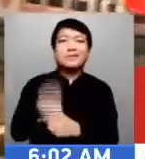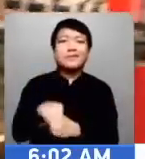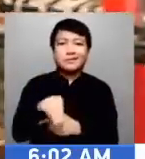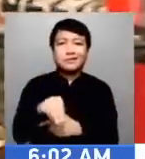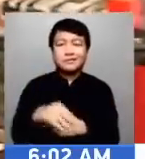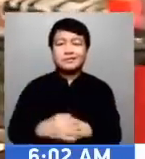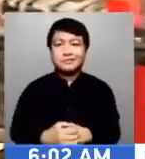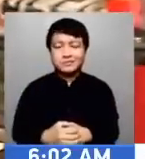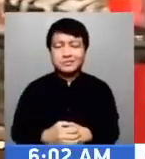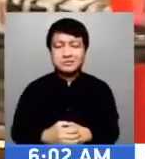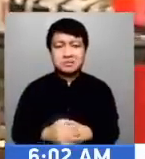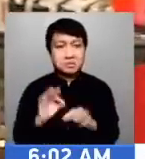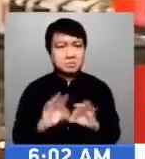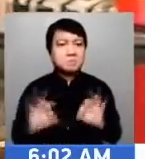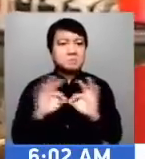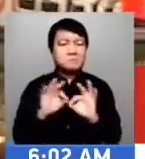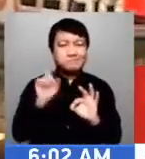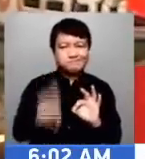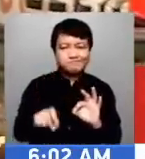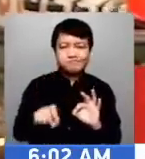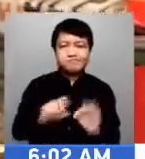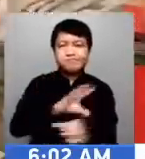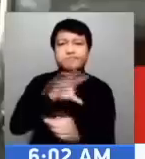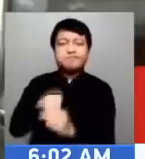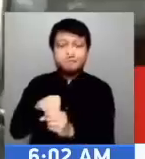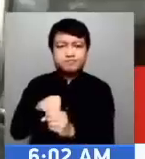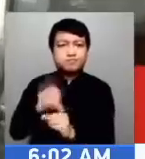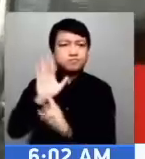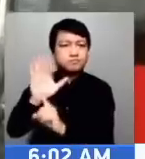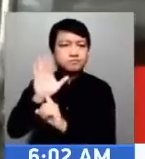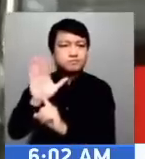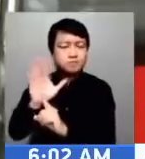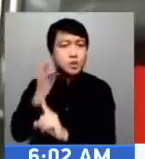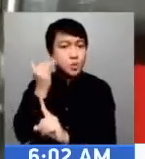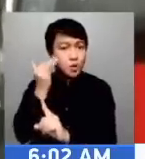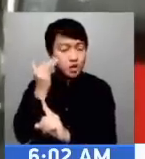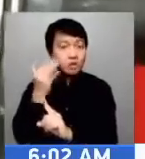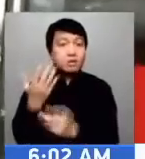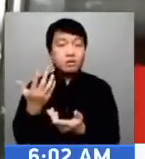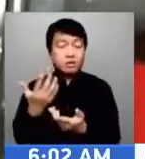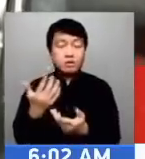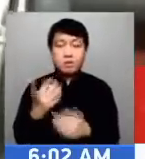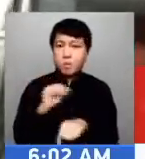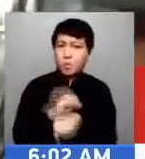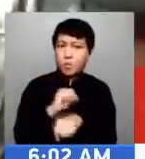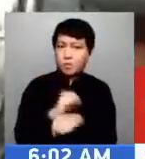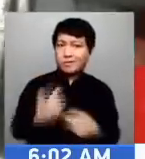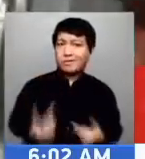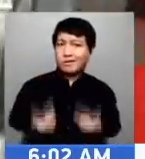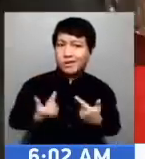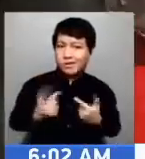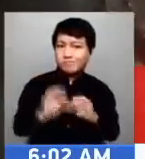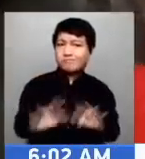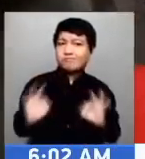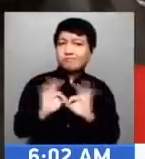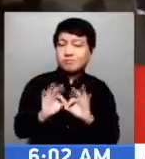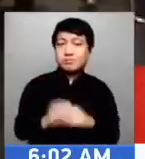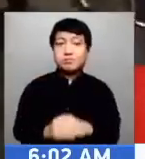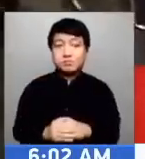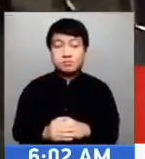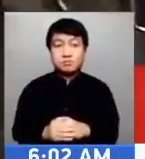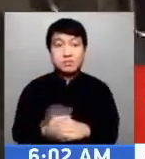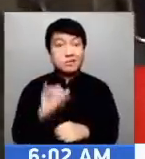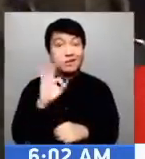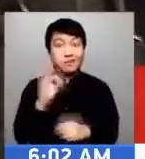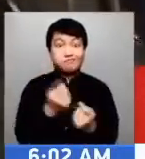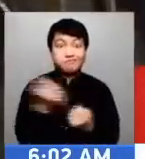kanya na manindigan. Hanap buhay raw kasi nila nakasalalay sa jeepney modernization. Kung magkataon raw na itutuloy ang phase out, iuuwi na lang niya